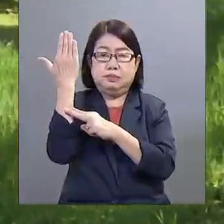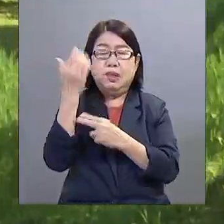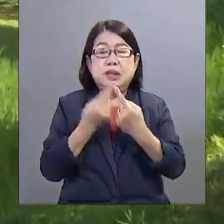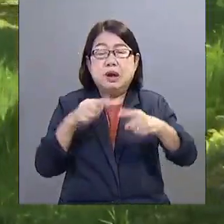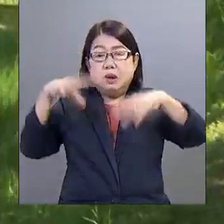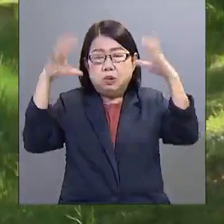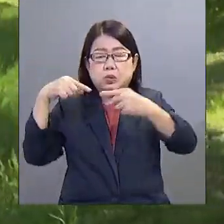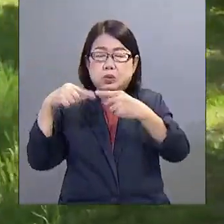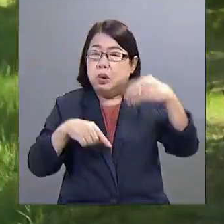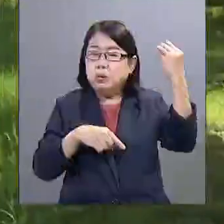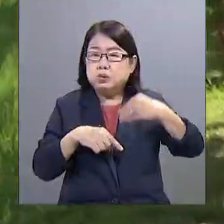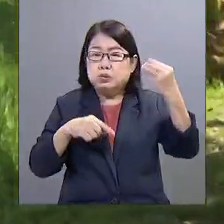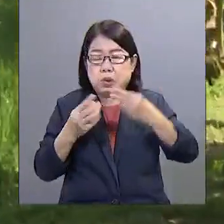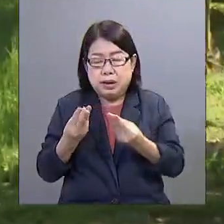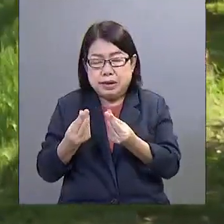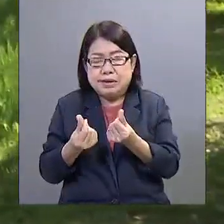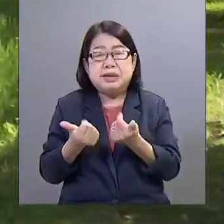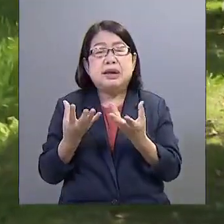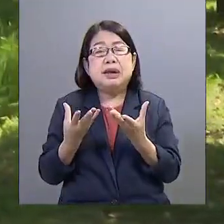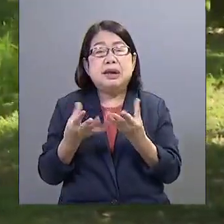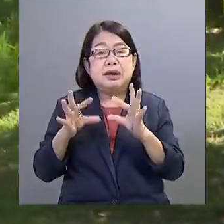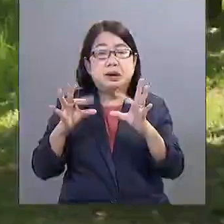ฝนที่ตกติดตอกันทำใหดนและอากาศมควชนสูง